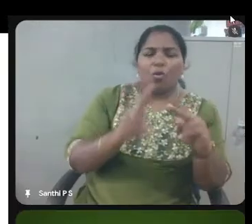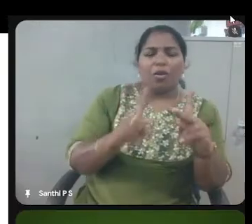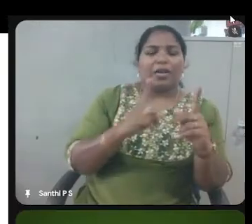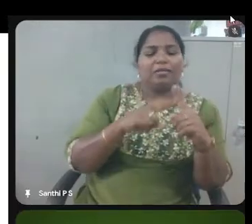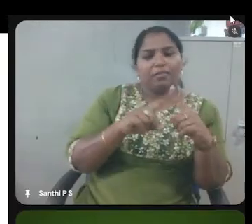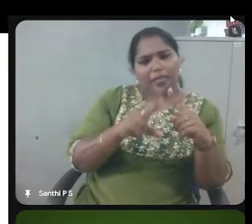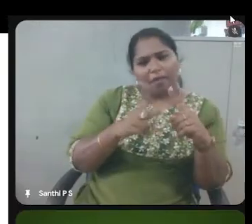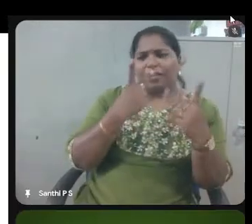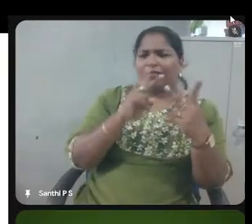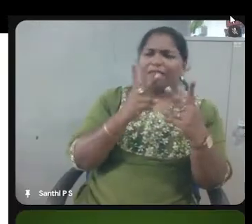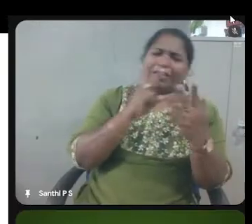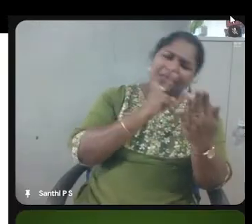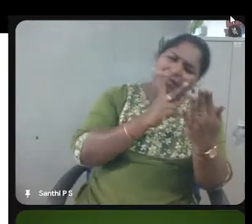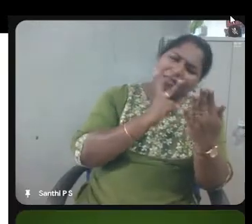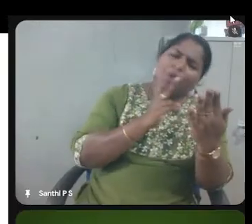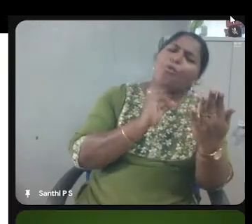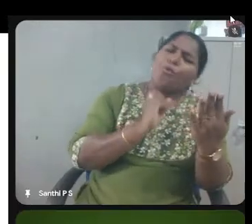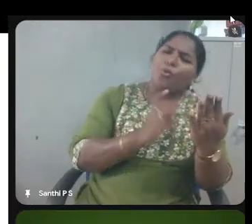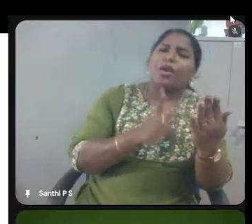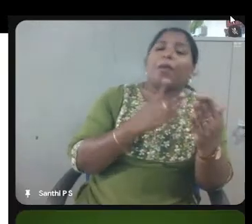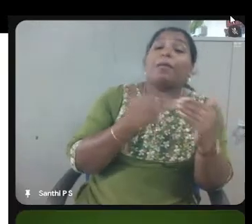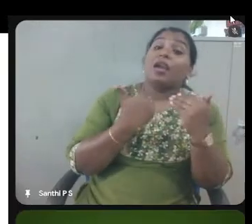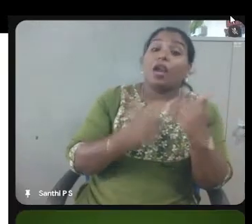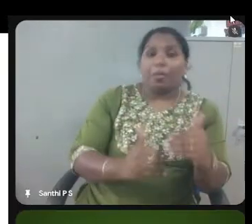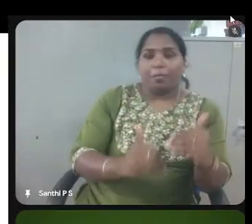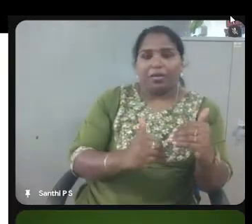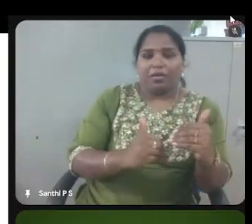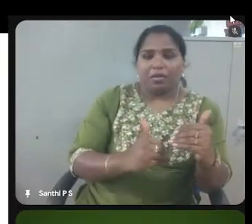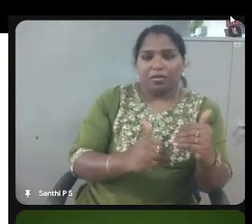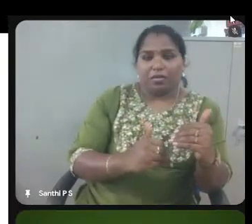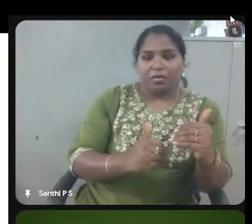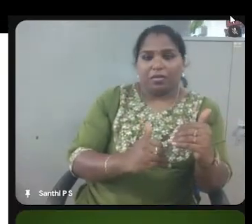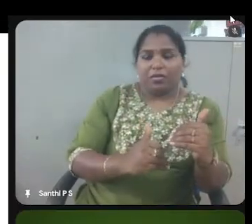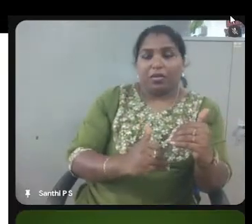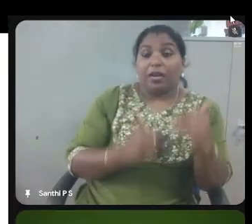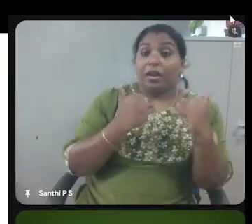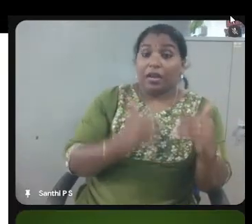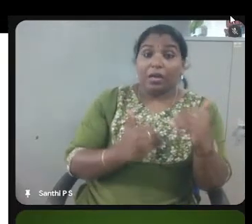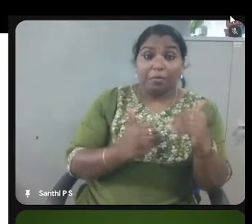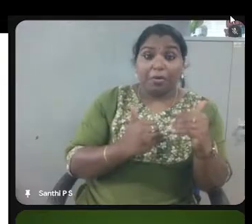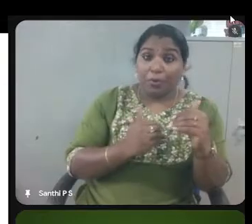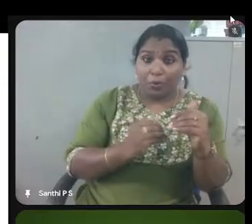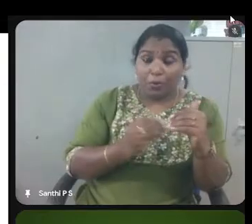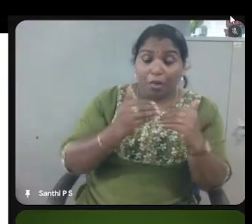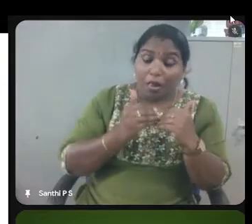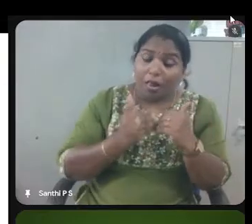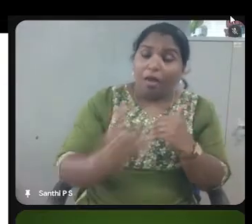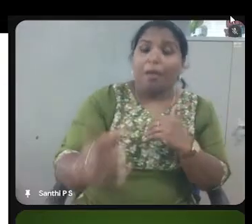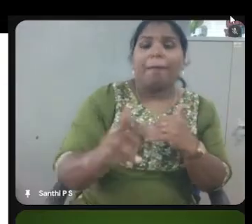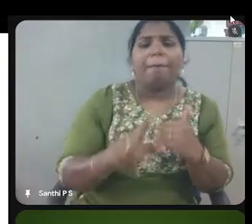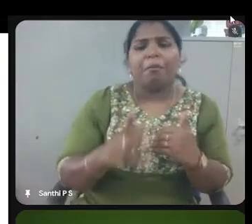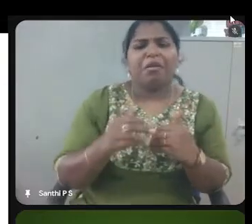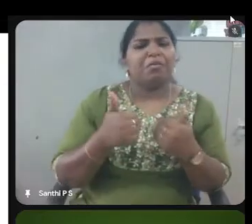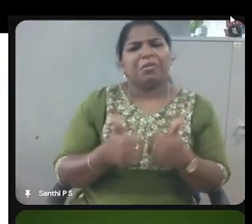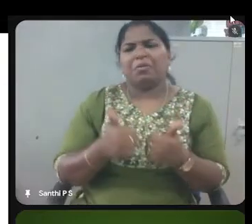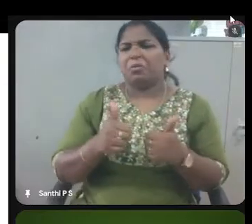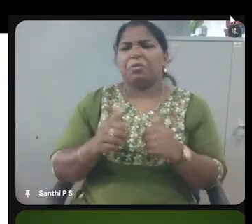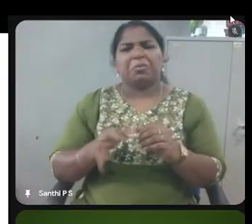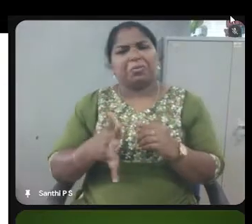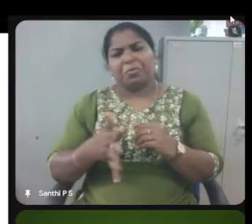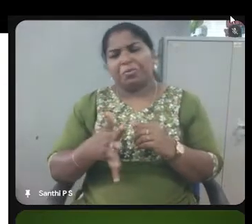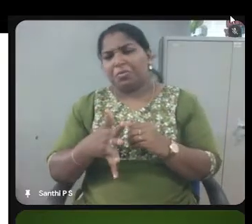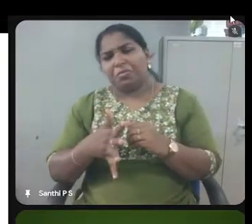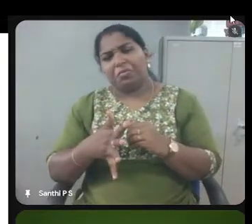പറ്റുന്ന പഴയ ഹോബീസ് ഉണ്ട്. ഇപ്പം നമുക്ക് പല രീതിയിൽ പെയിന്റ്, ആർട്ട്, സ്റ്റിച്ചിങ് അങ്ങനെയൊന്നും ഇപ്പം നമ്മൾ കാണുന്നില്ല.